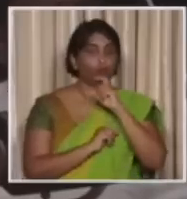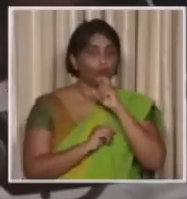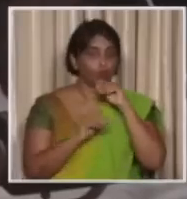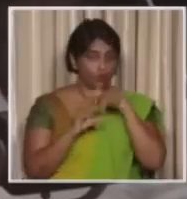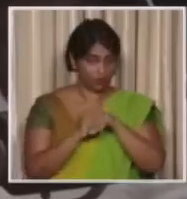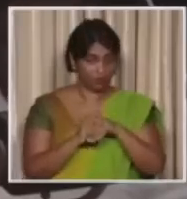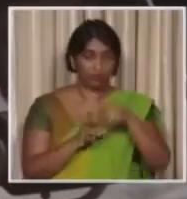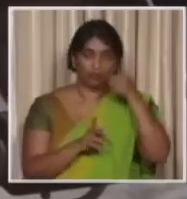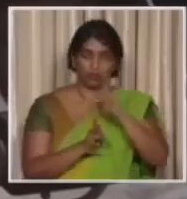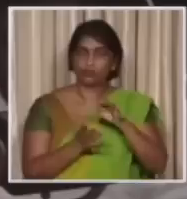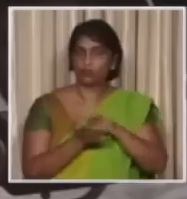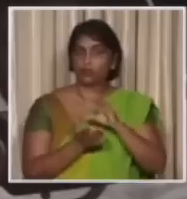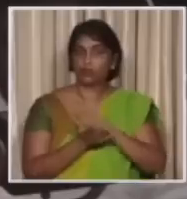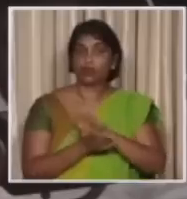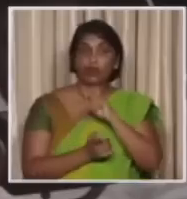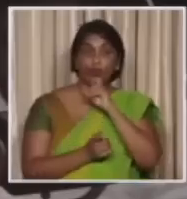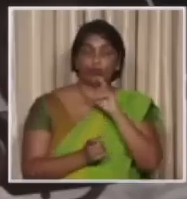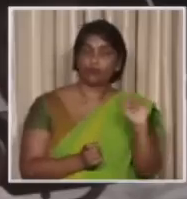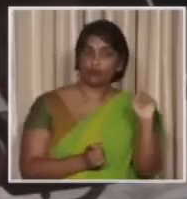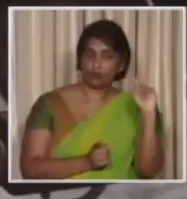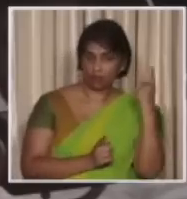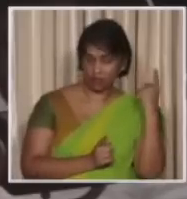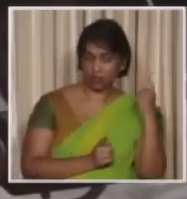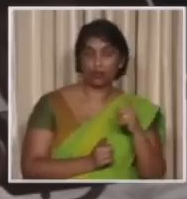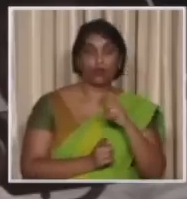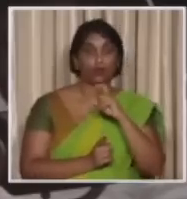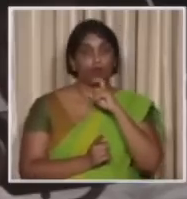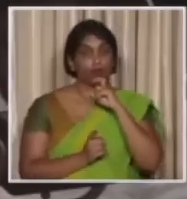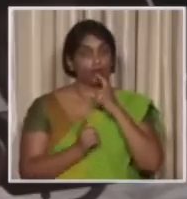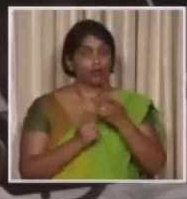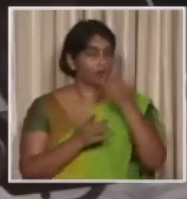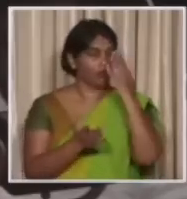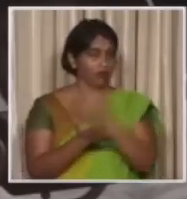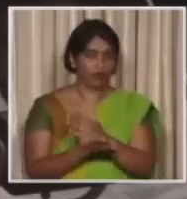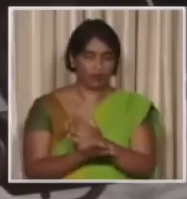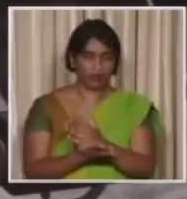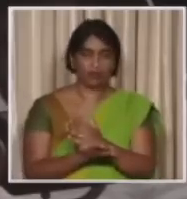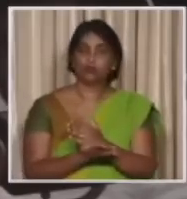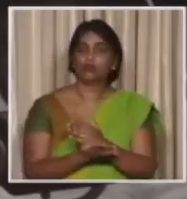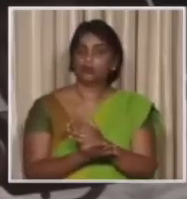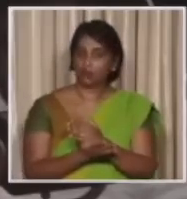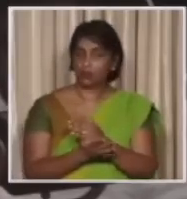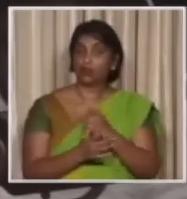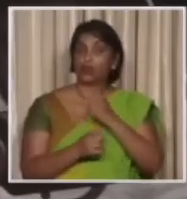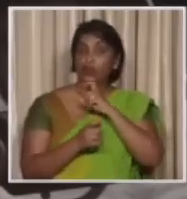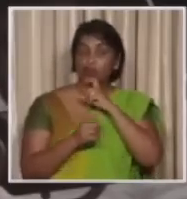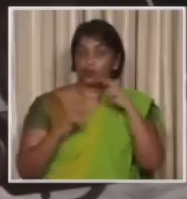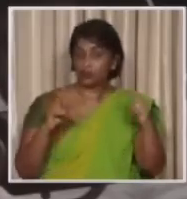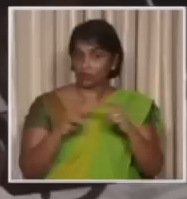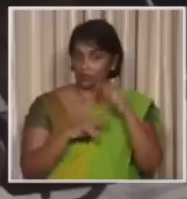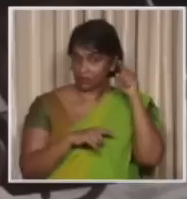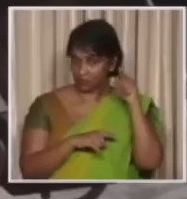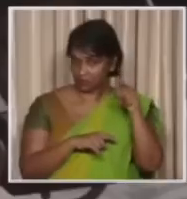ශ්‍රේෂ්ඨාධිකරණයට නියෝගයක් දෙන්න, මේ නඩුව අහන්න, මේ නඩුව ඇසීම නවත්වන්න.